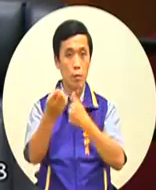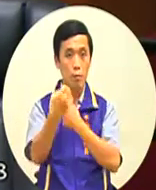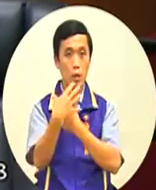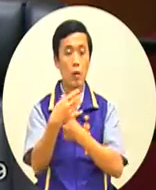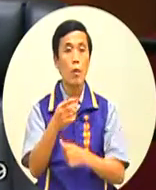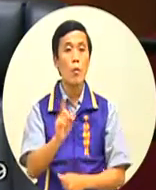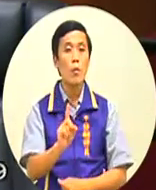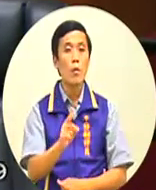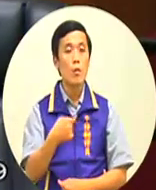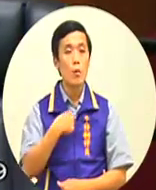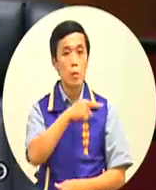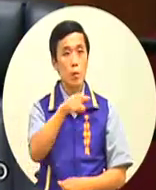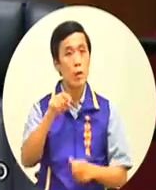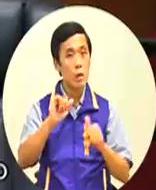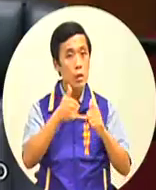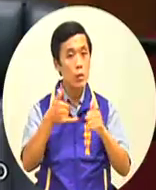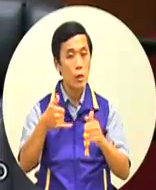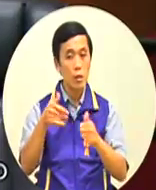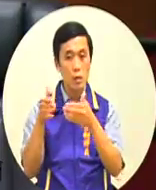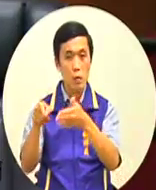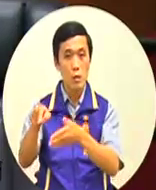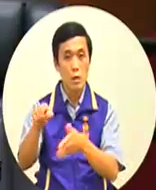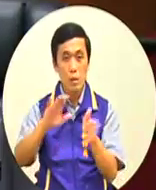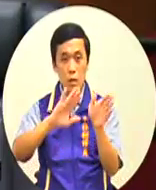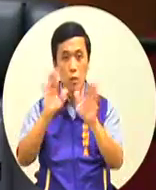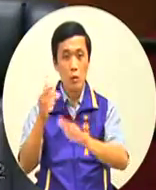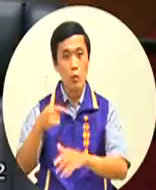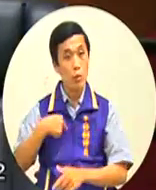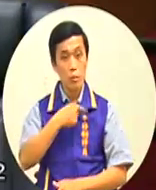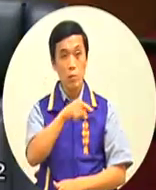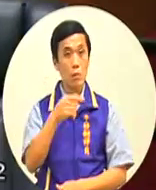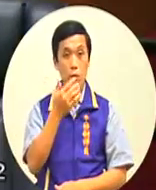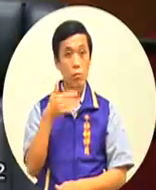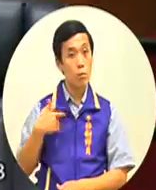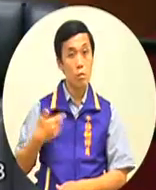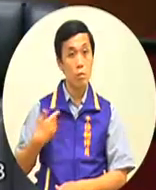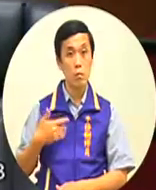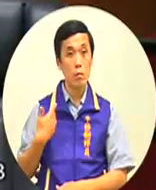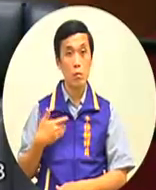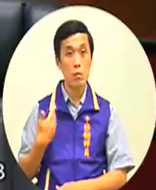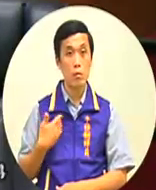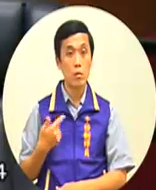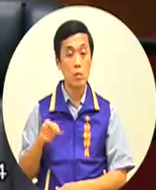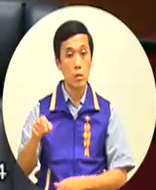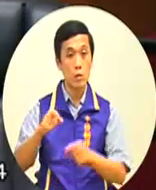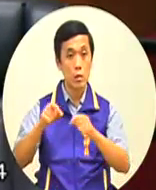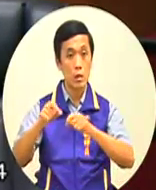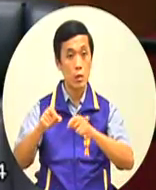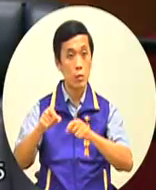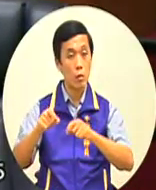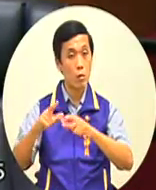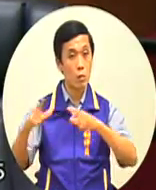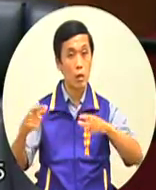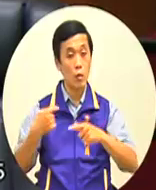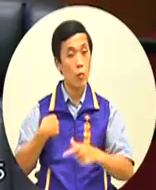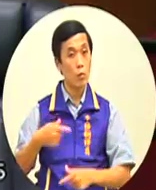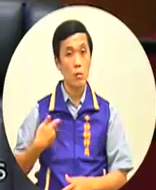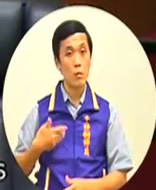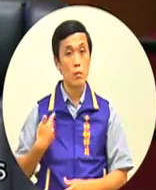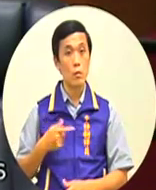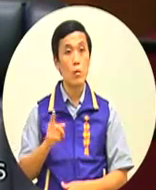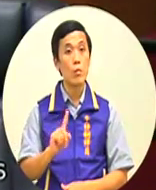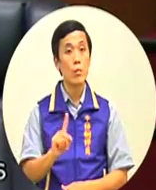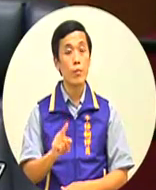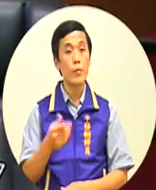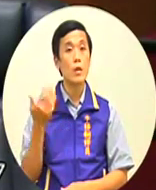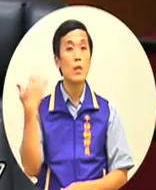为什么我们一眼都不知道有这样的一个状况？这个是非常大的一个大的计划了哈。那天